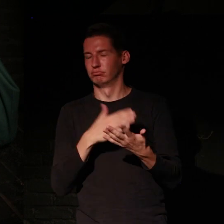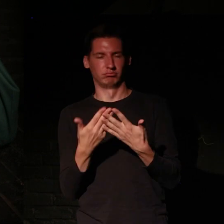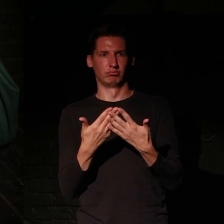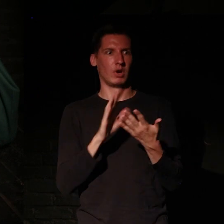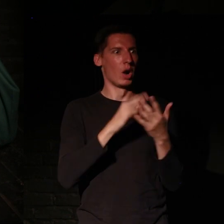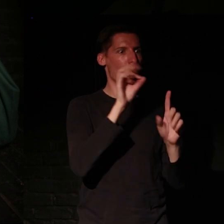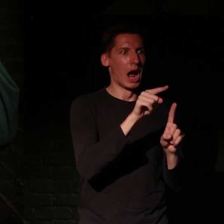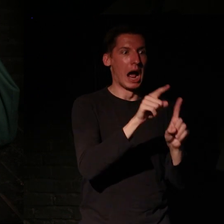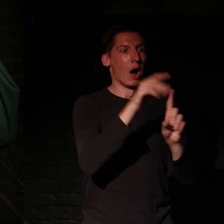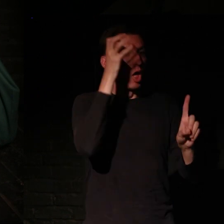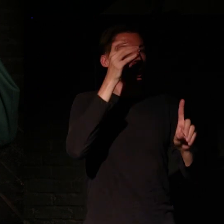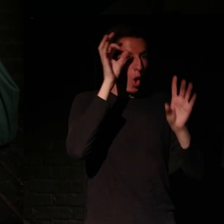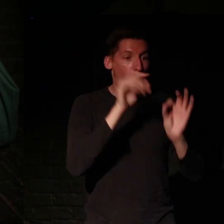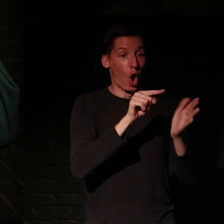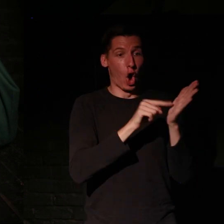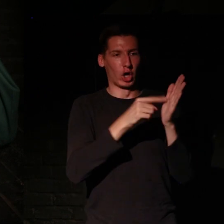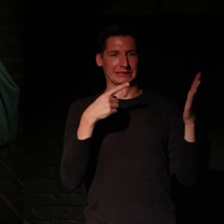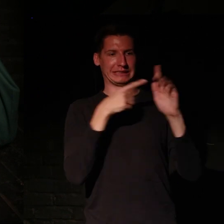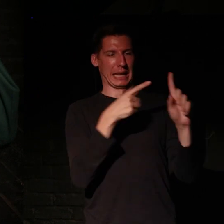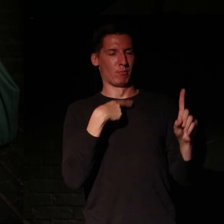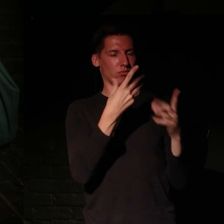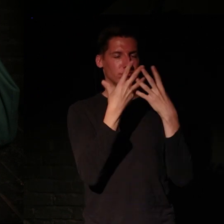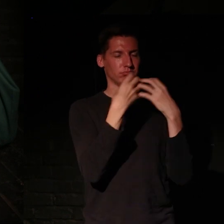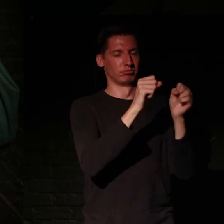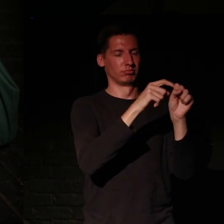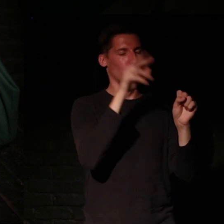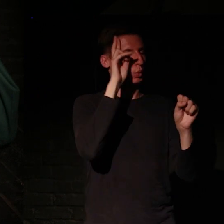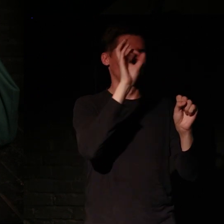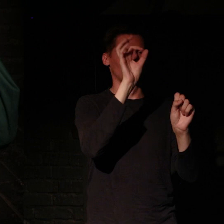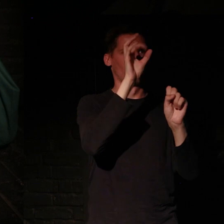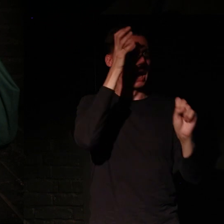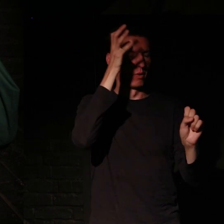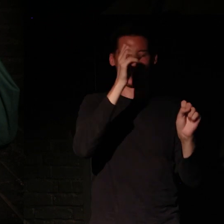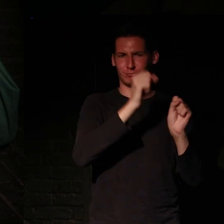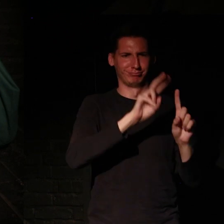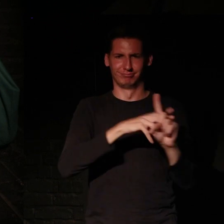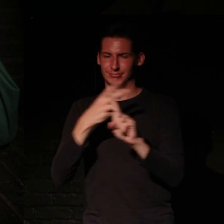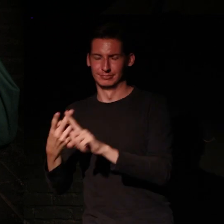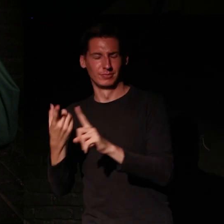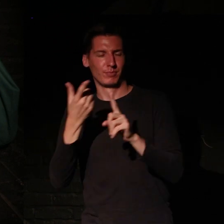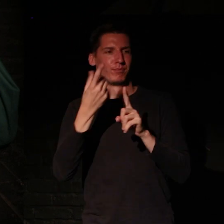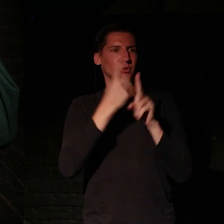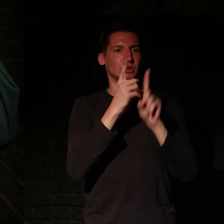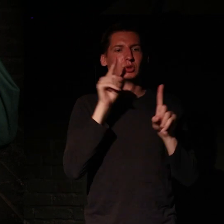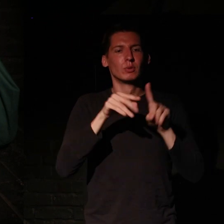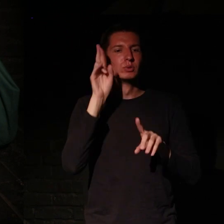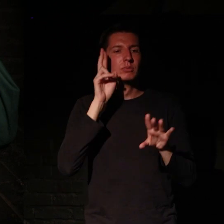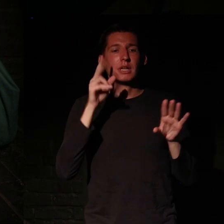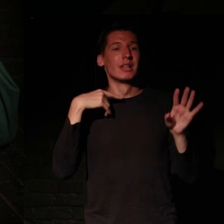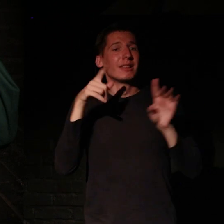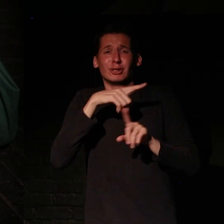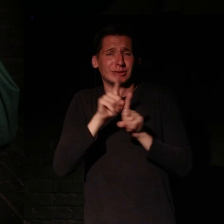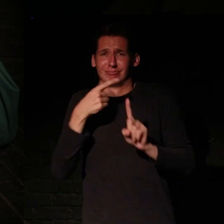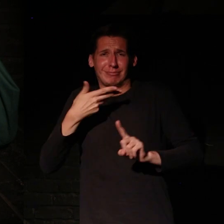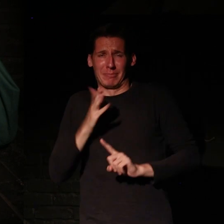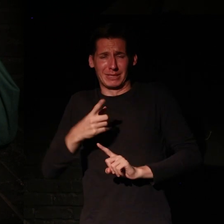że to autor miał na myśli, mówiąc językiem bardzo szkolnym, tak? Nigdy nie będziemy